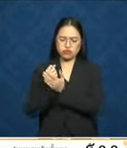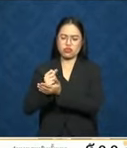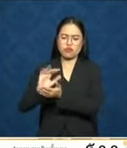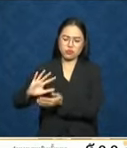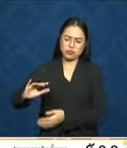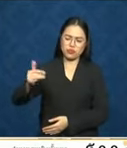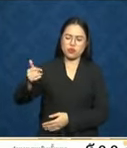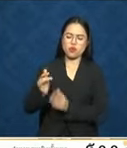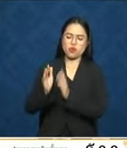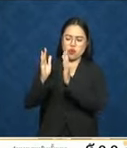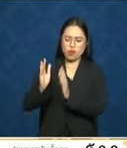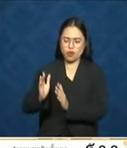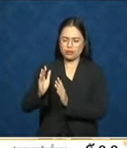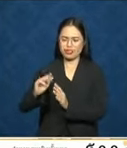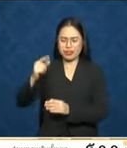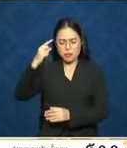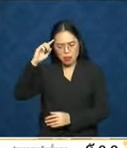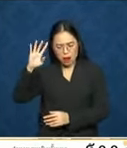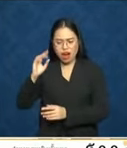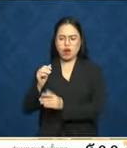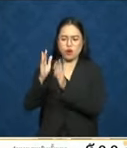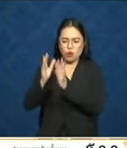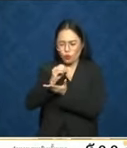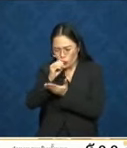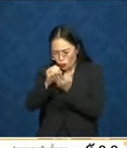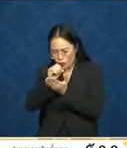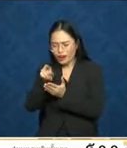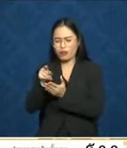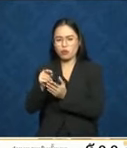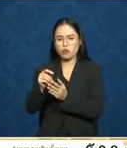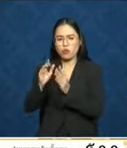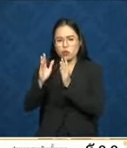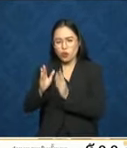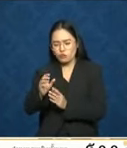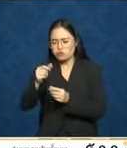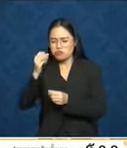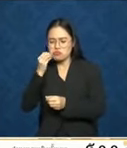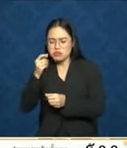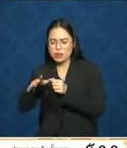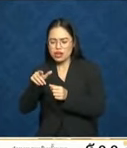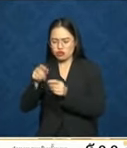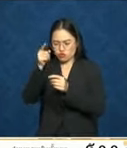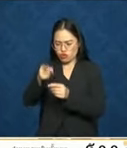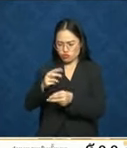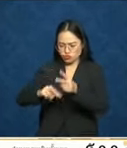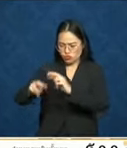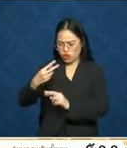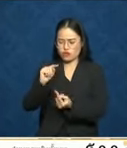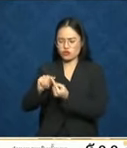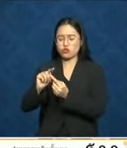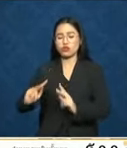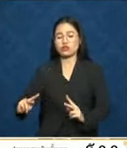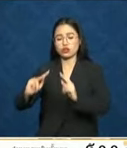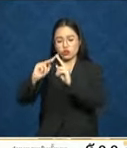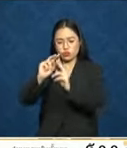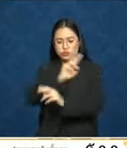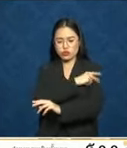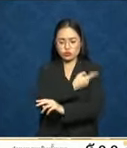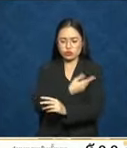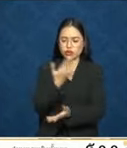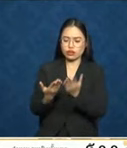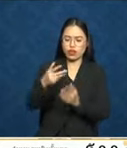ษาผู้ป่วยกลุ่มนี้นะครับควรได้รับการดูแลอย่างต่อเนื่องนะครับจากเจ้าหน้าที่กระทรวงสาธารณสุขหรือเจ้าหน้าที่กระทรวงพัฒ